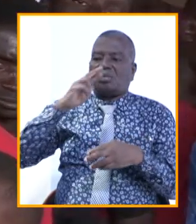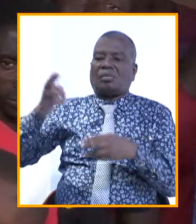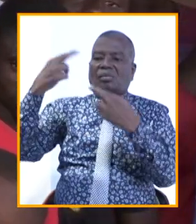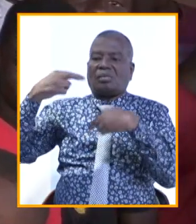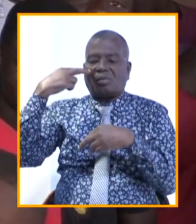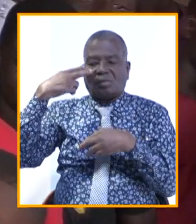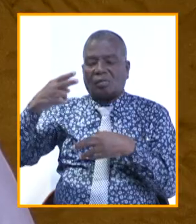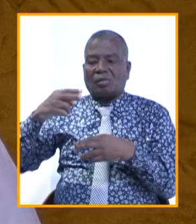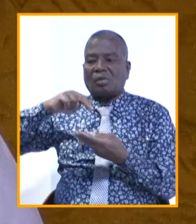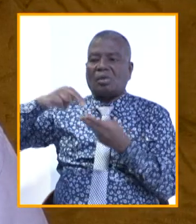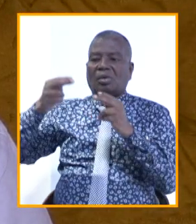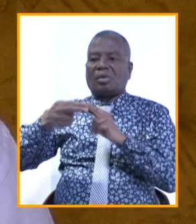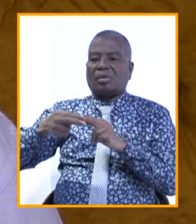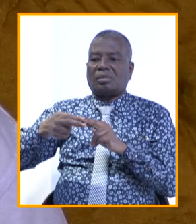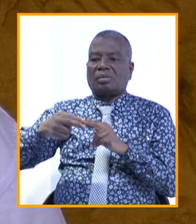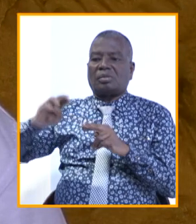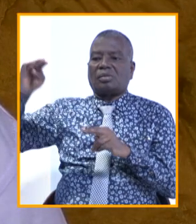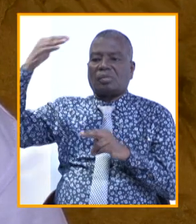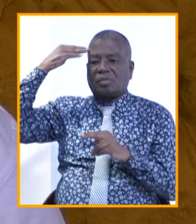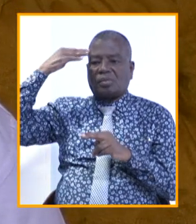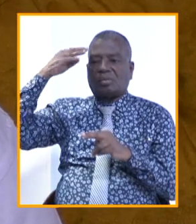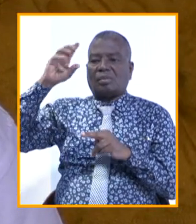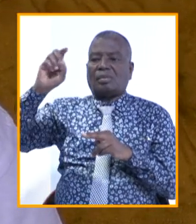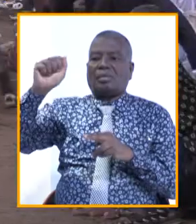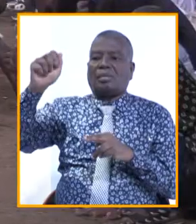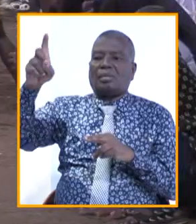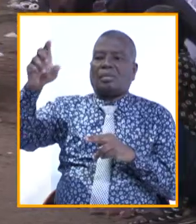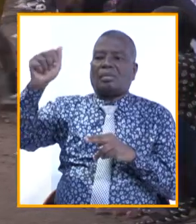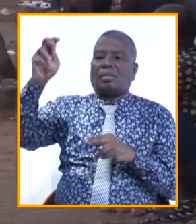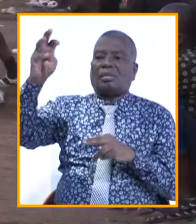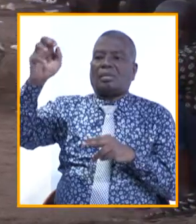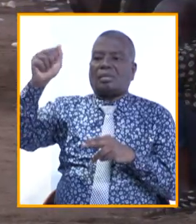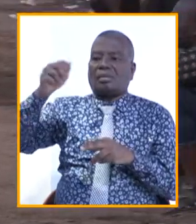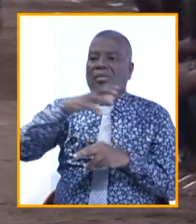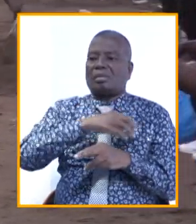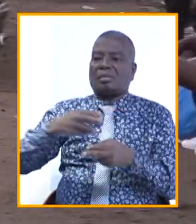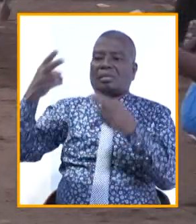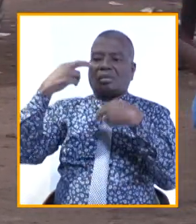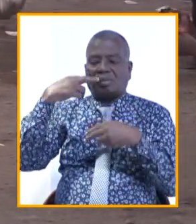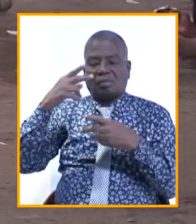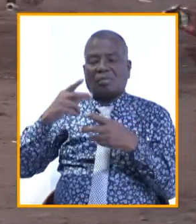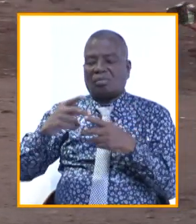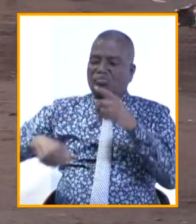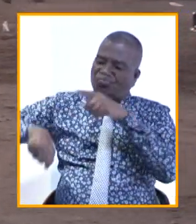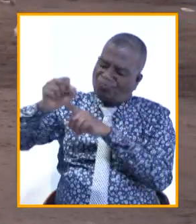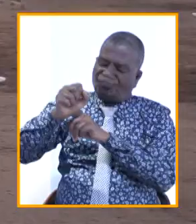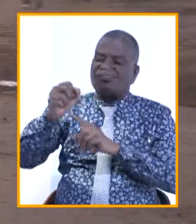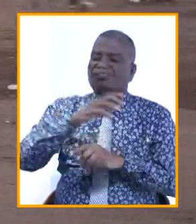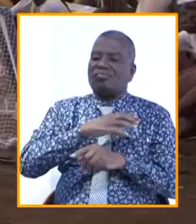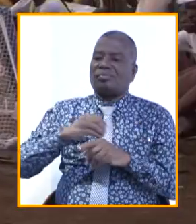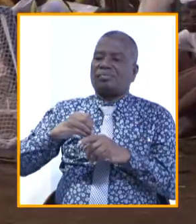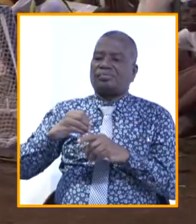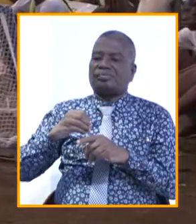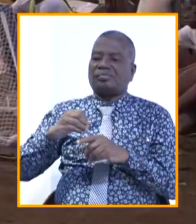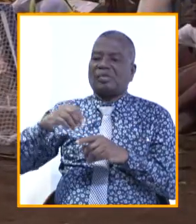des spectateurs, le ministre Adama Diawara, parrain du tournoi. Les équipes rivalisent de talent, 40 minutes durant, pour s'emparer de la